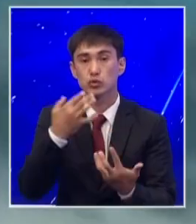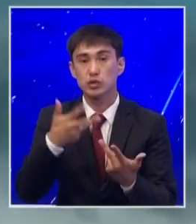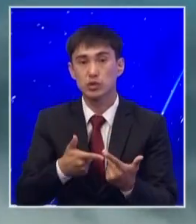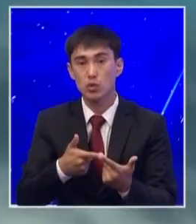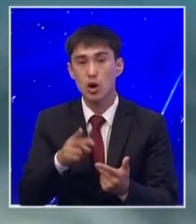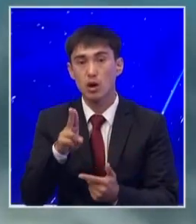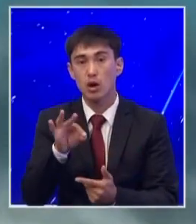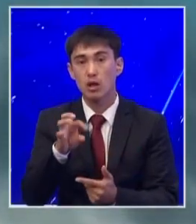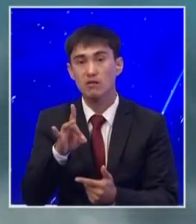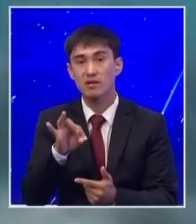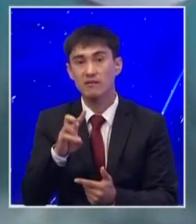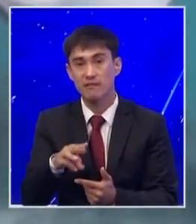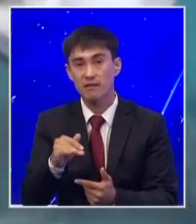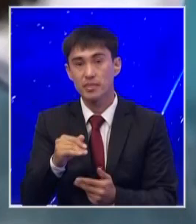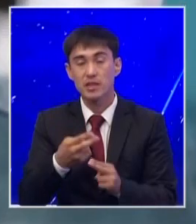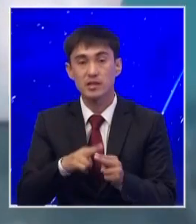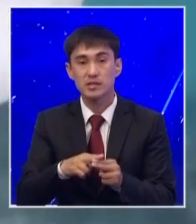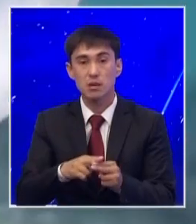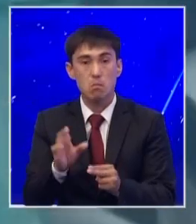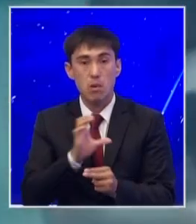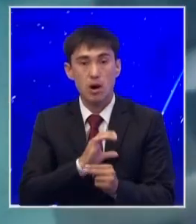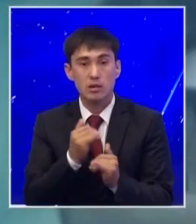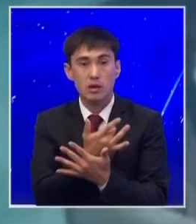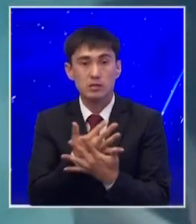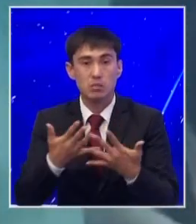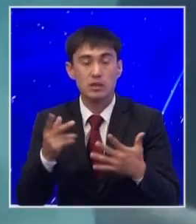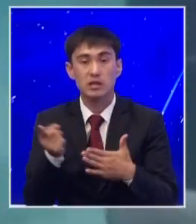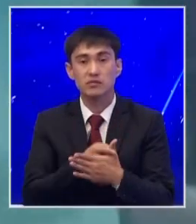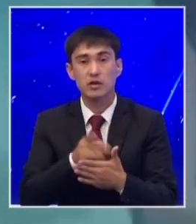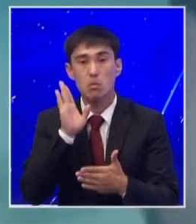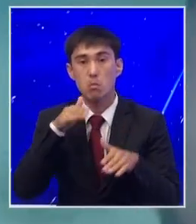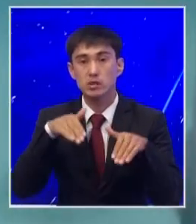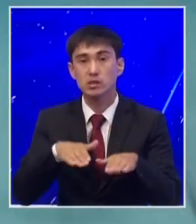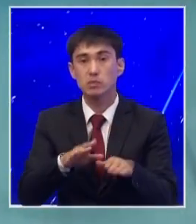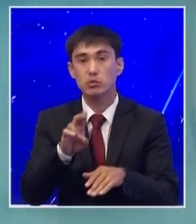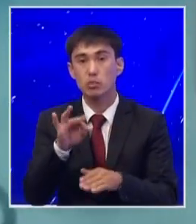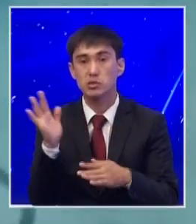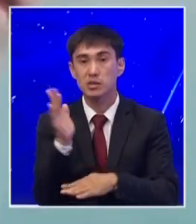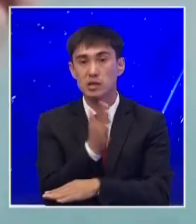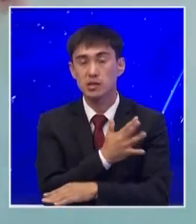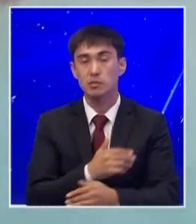среду коралловых рифов. Их из-за богатого разнообразия называют морскими тропическими лесами.